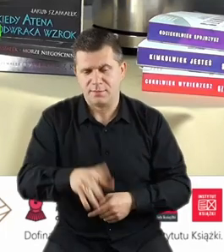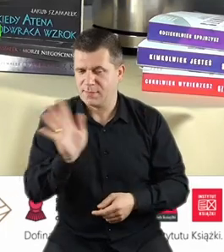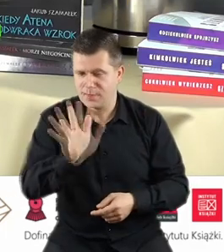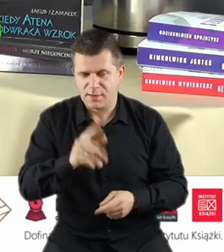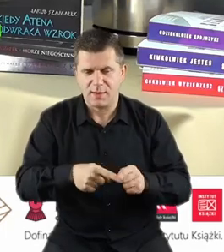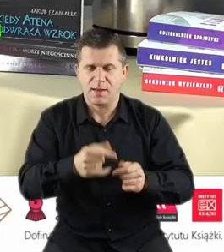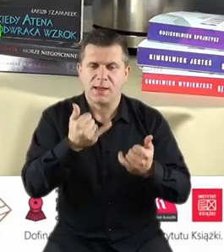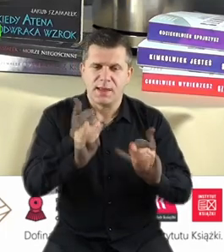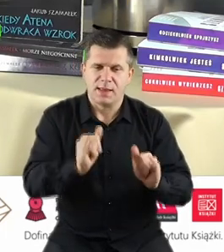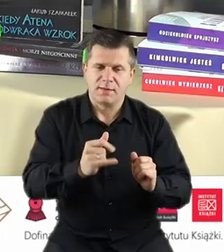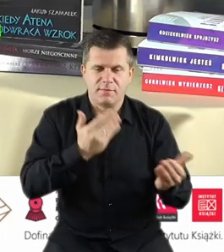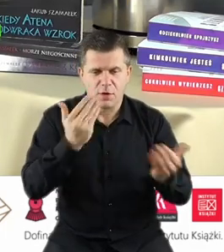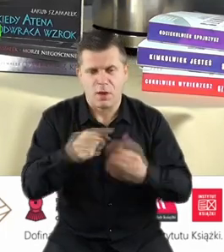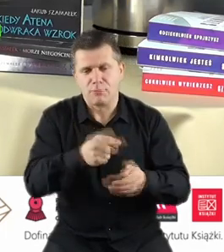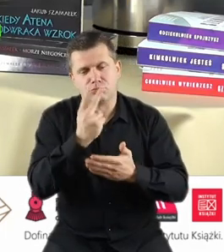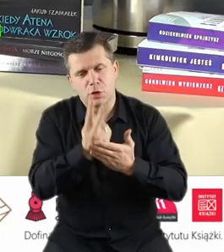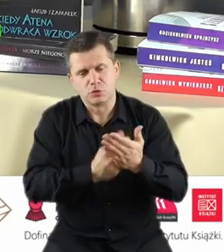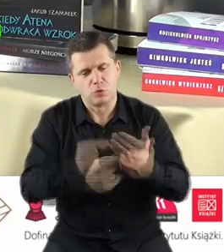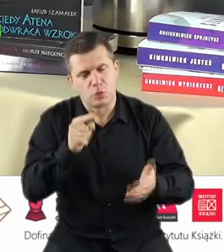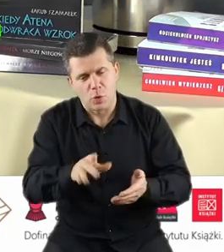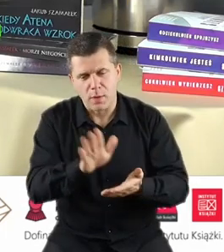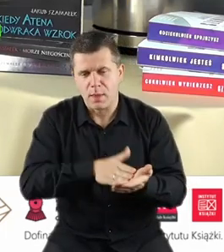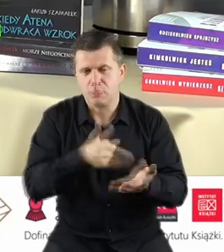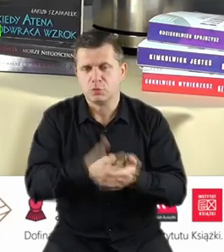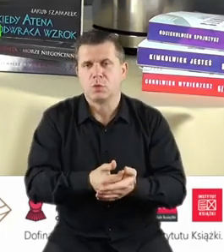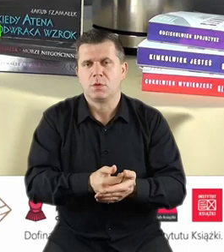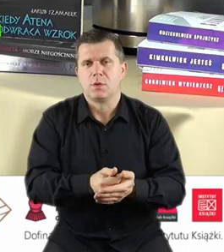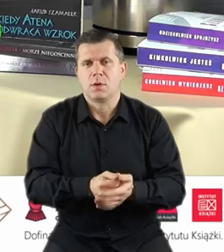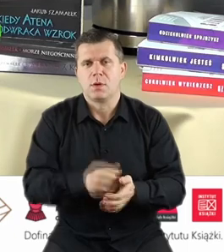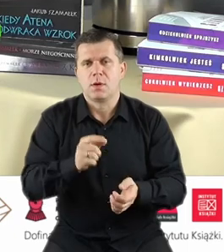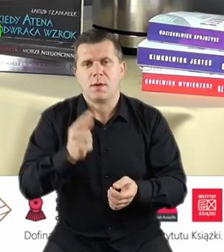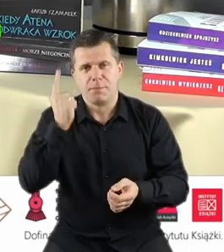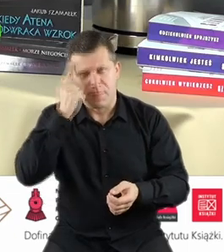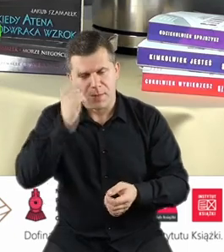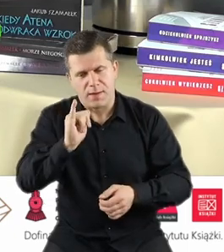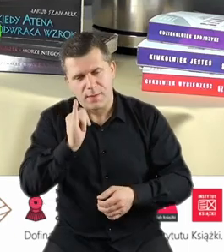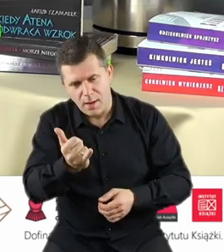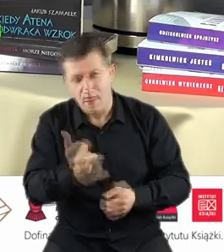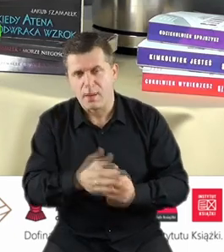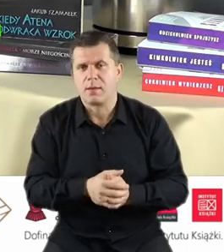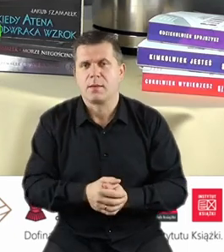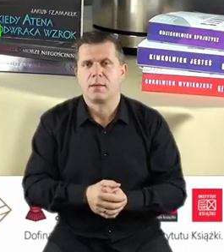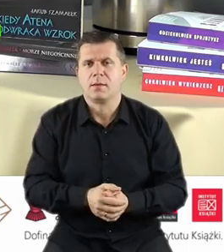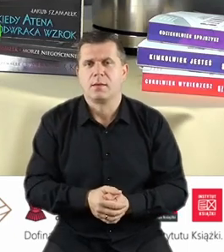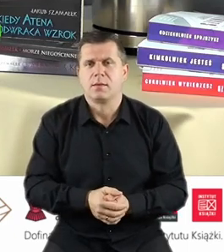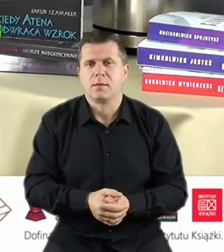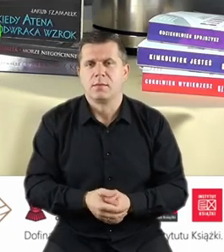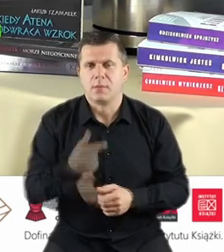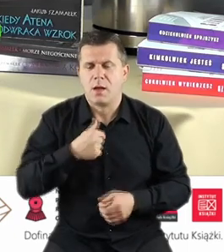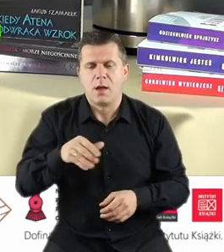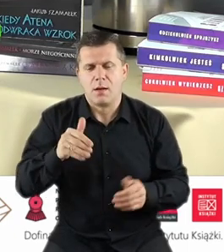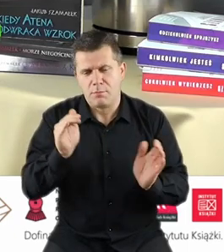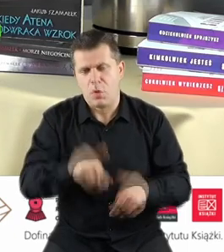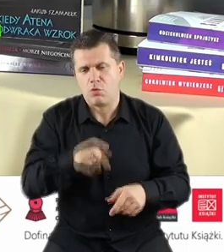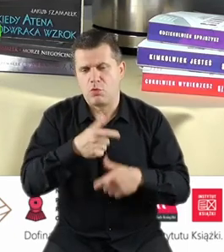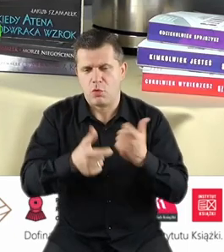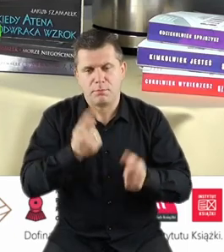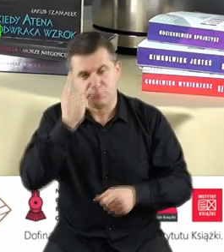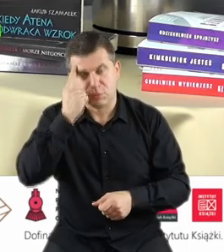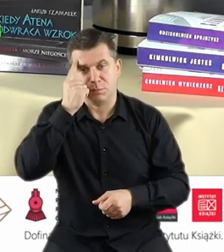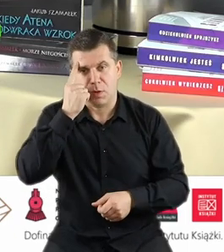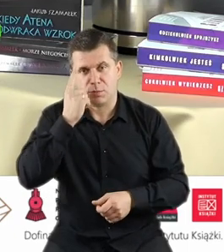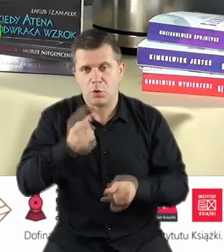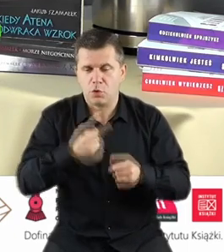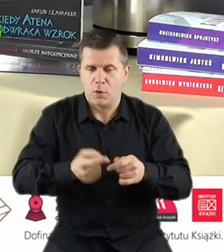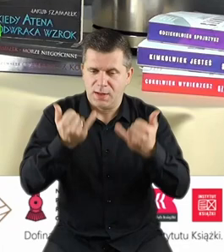raczej nie wyglądało. To sobie przeczytaj na przykład to, albo pamiętasz jak, i wtedy ja sobie mogłem sobie przypomnieć, że to